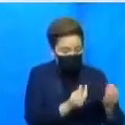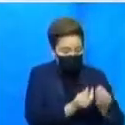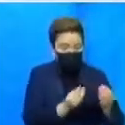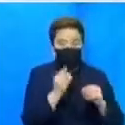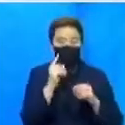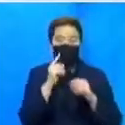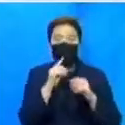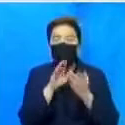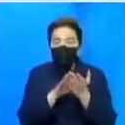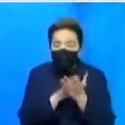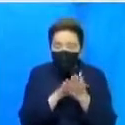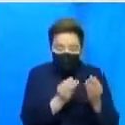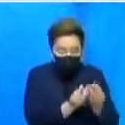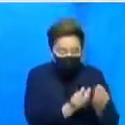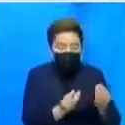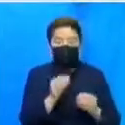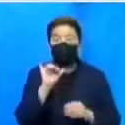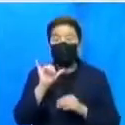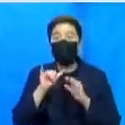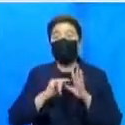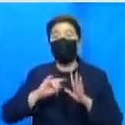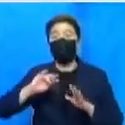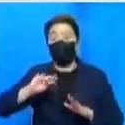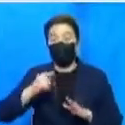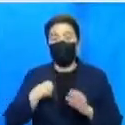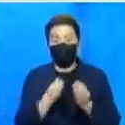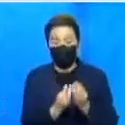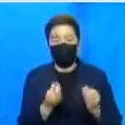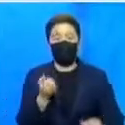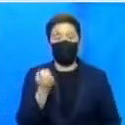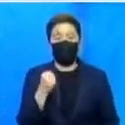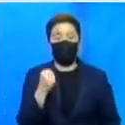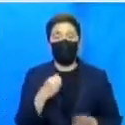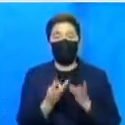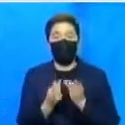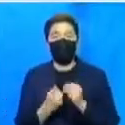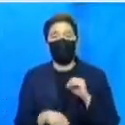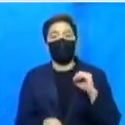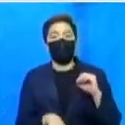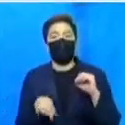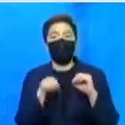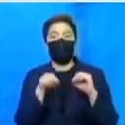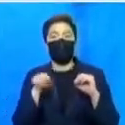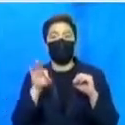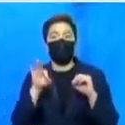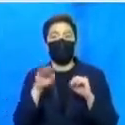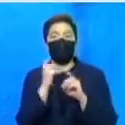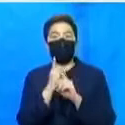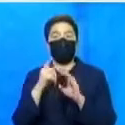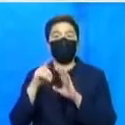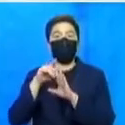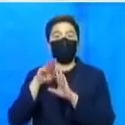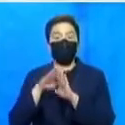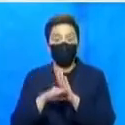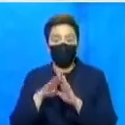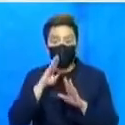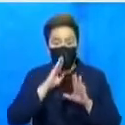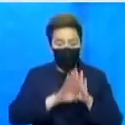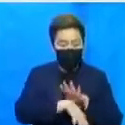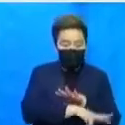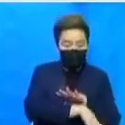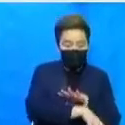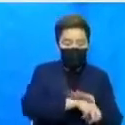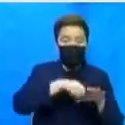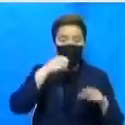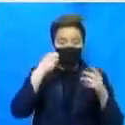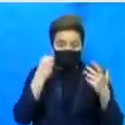สขออภัยค่ะจะบรรจุลูกบอลยางกล่องละ10ลูกมีหมายเลข0ถึงหมายเลข9ตามลำดับเมื่อจับได้หมายเลขใดก็